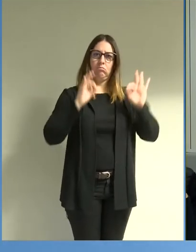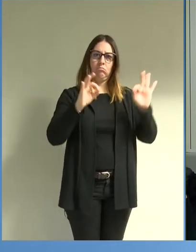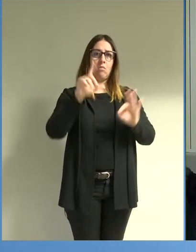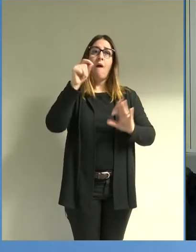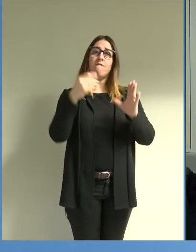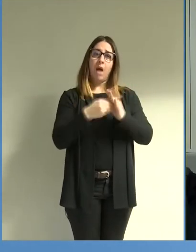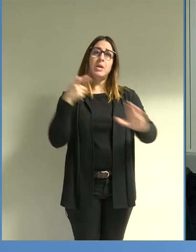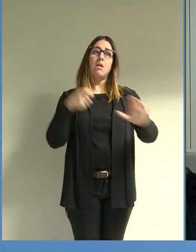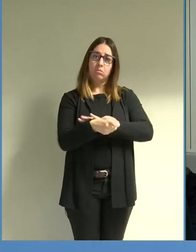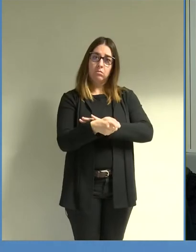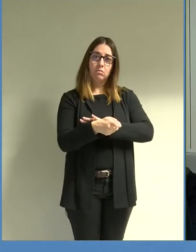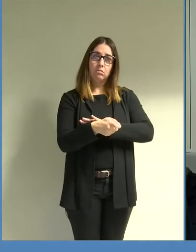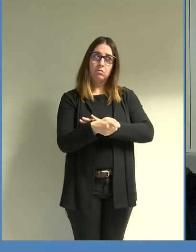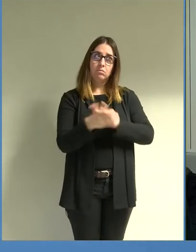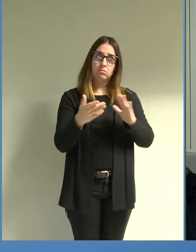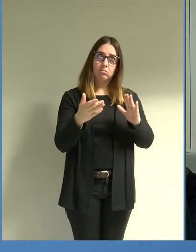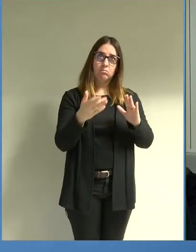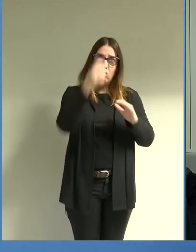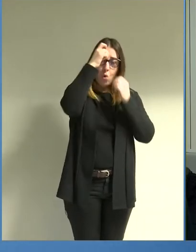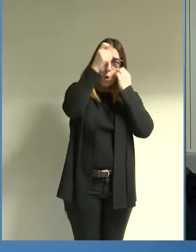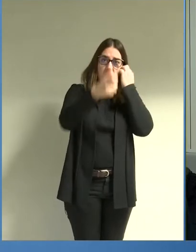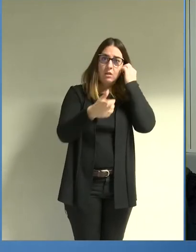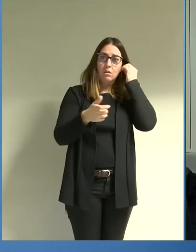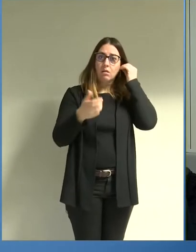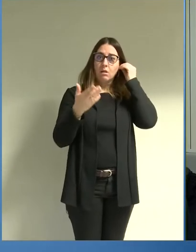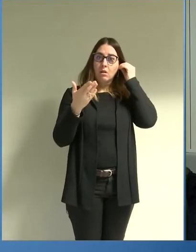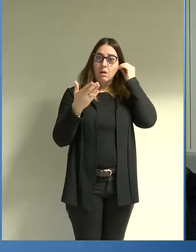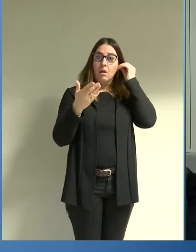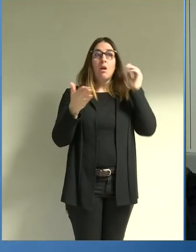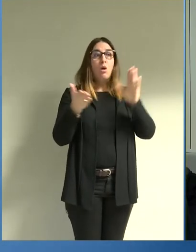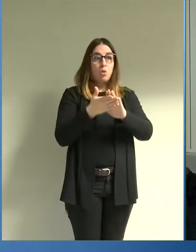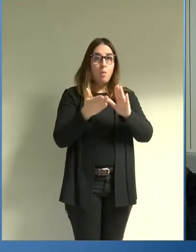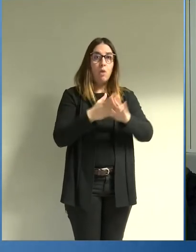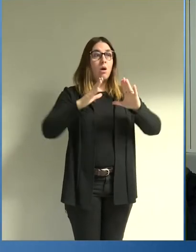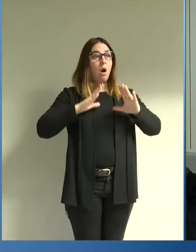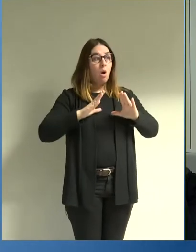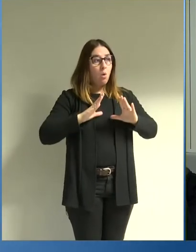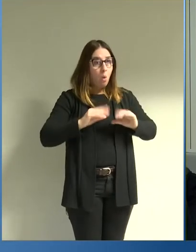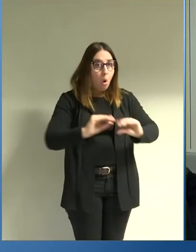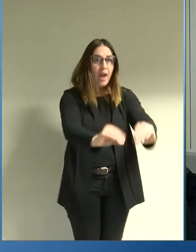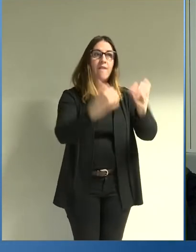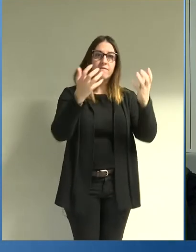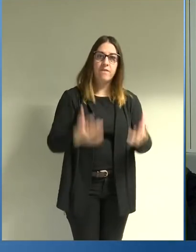sur ce pauvre homme enfin ça ça me semble simplement pour demander cette production d' acte voilà